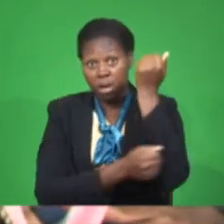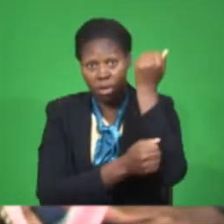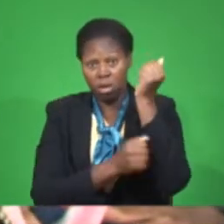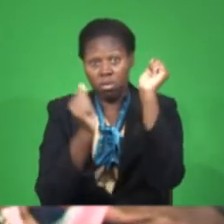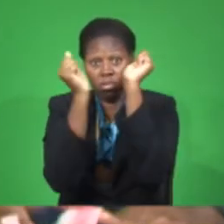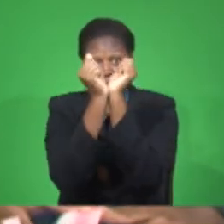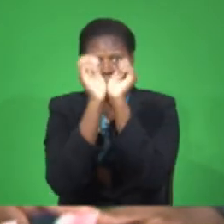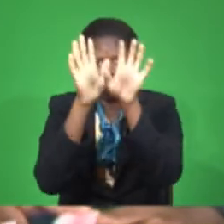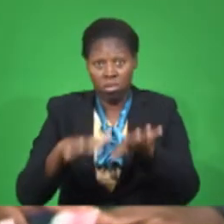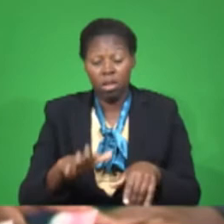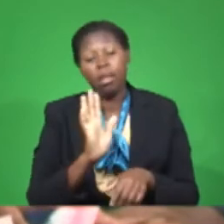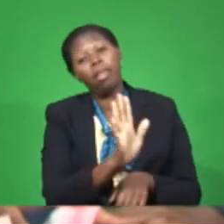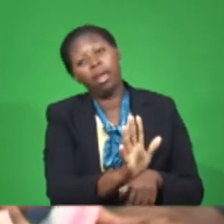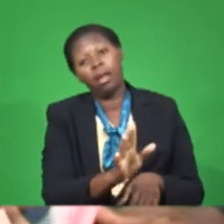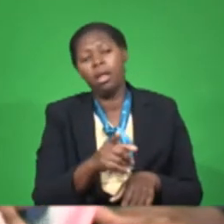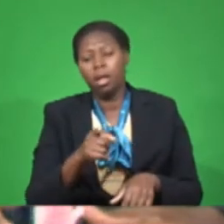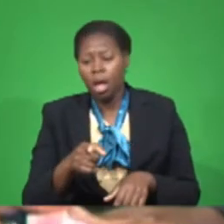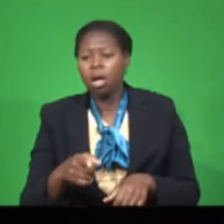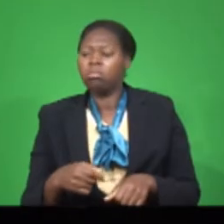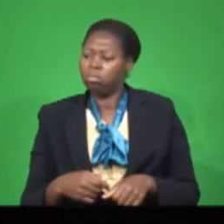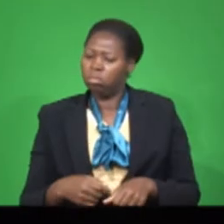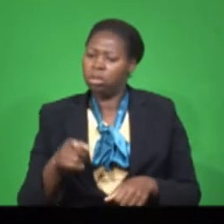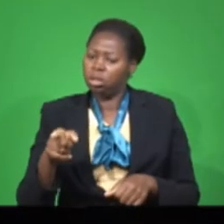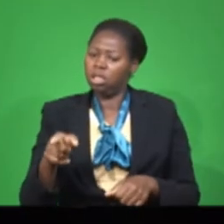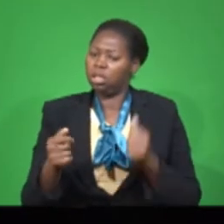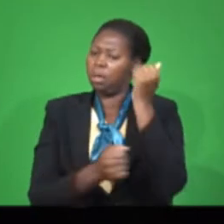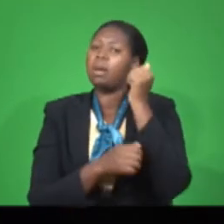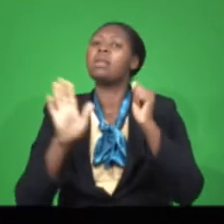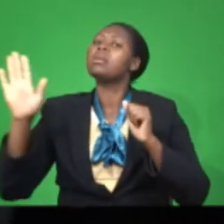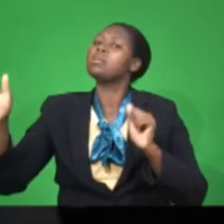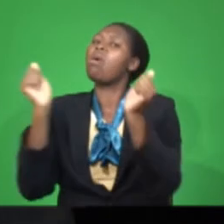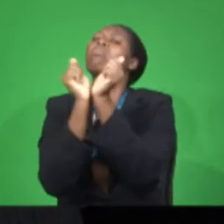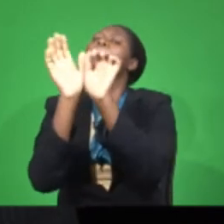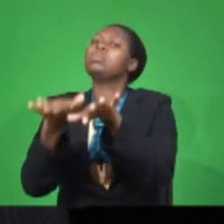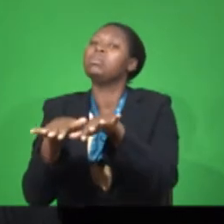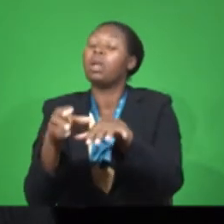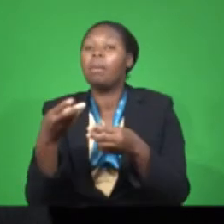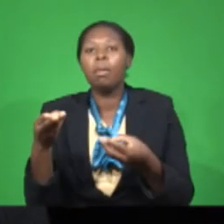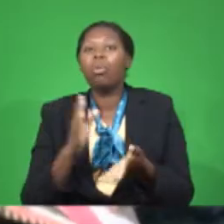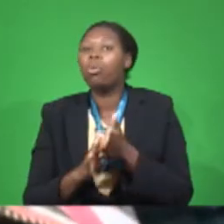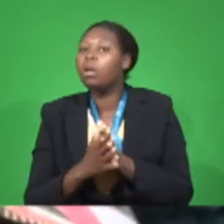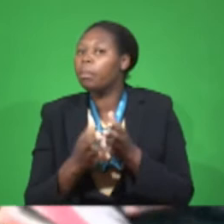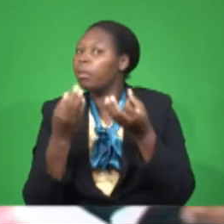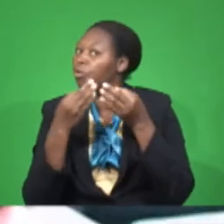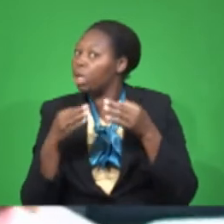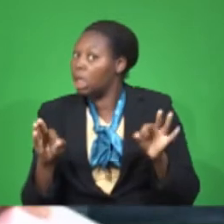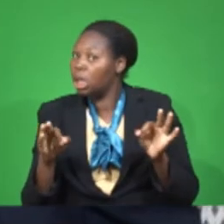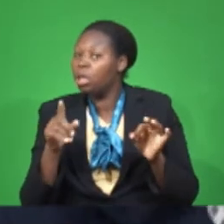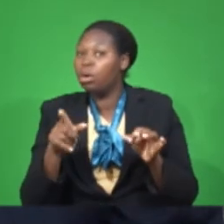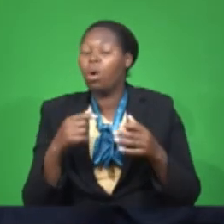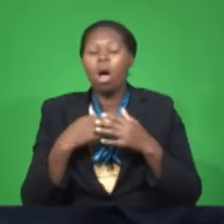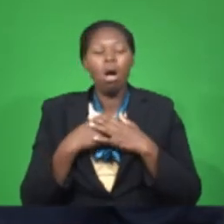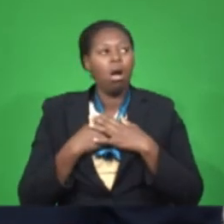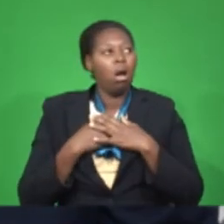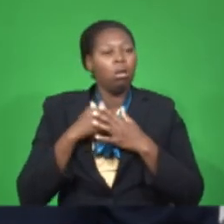arikuchikurupa. Vasungunuke. Ya vasungunuke. Vanhu vasungunuke. Kana ndo amai vebhavha iye akabatwa nezuro. Vanhu vasungunuke. Ya